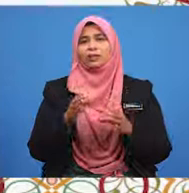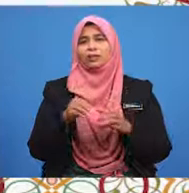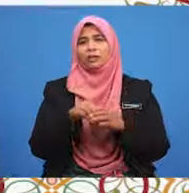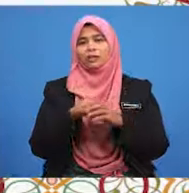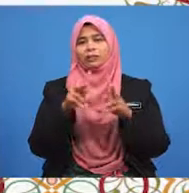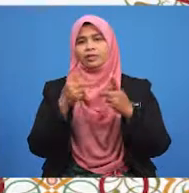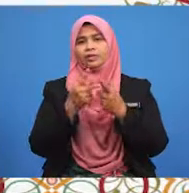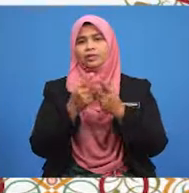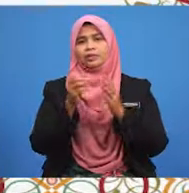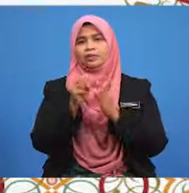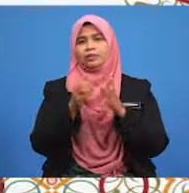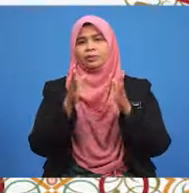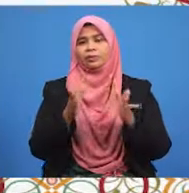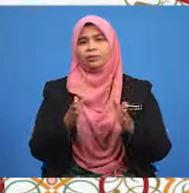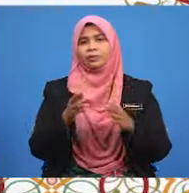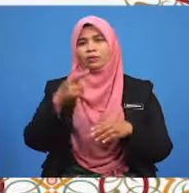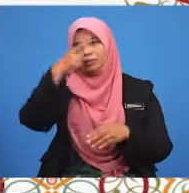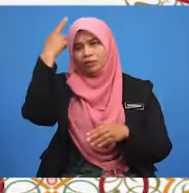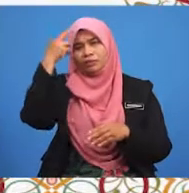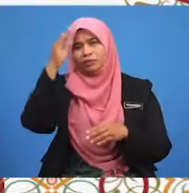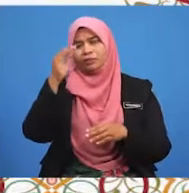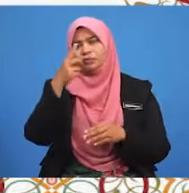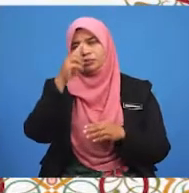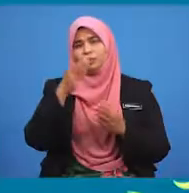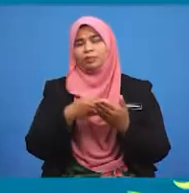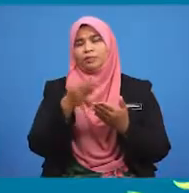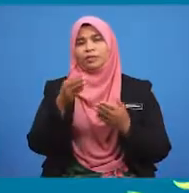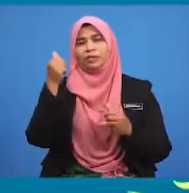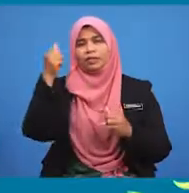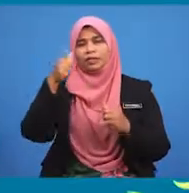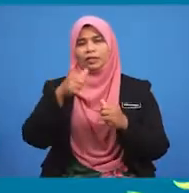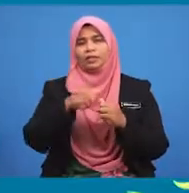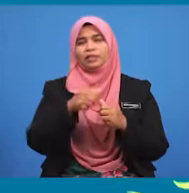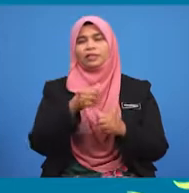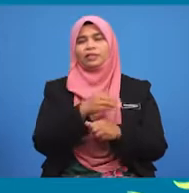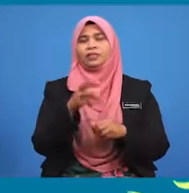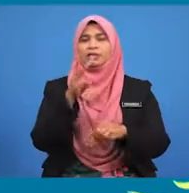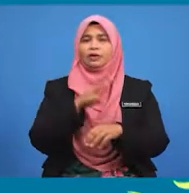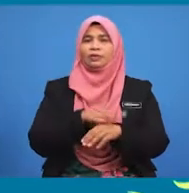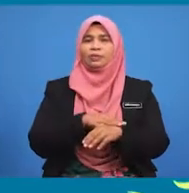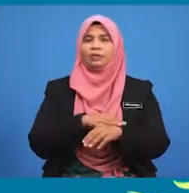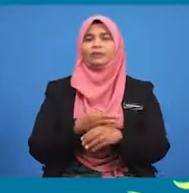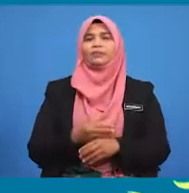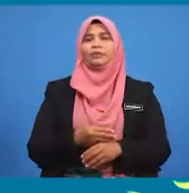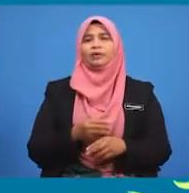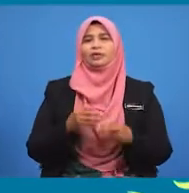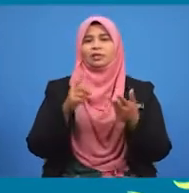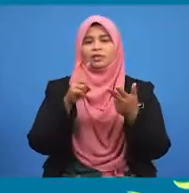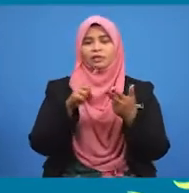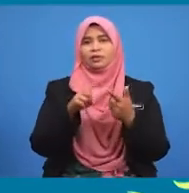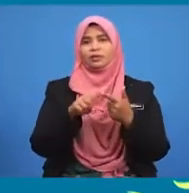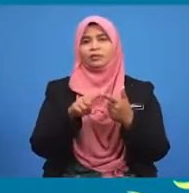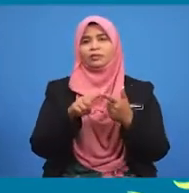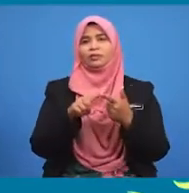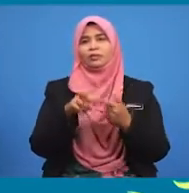seorang rasul, pemberi ingatan dan amaran. Manakala tahap yang kedua murid ialah